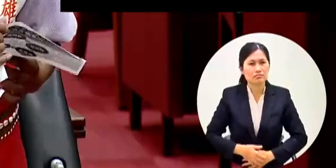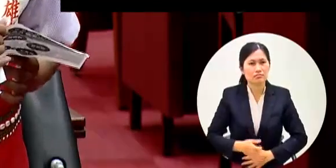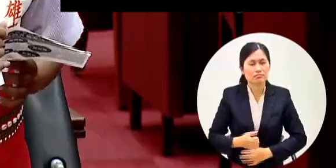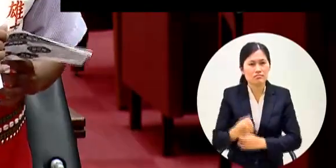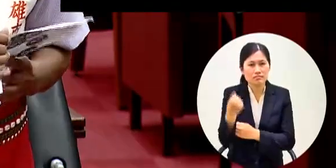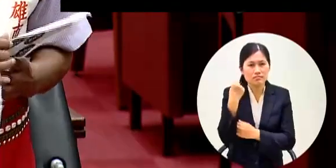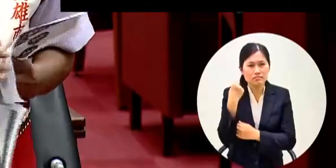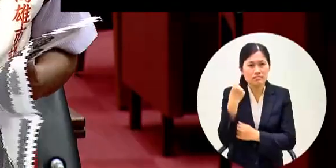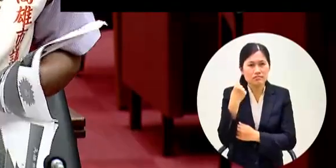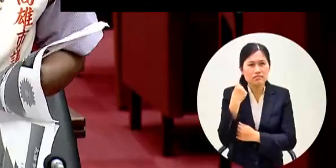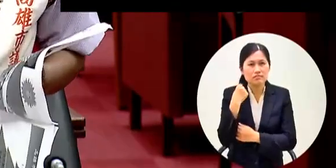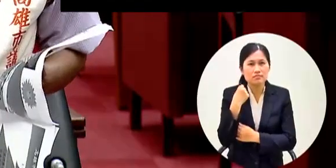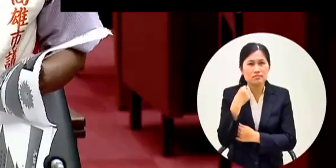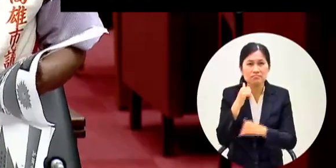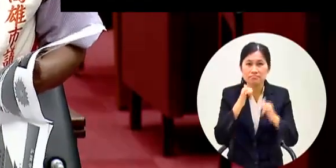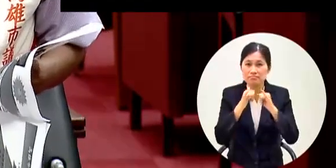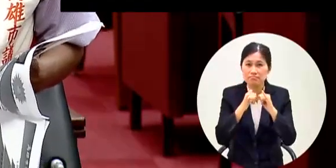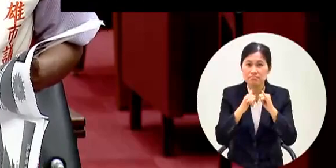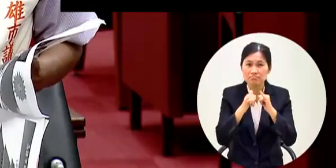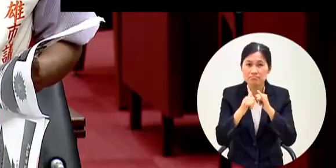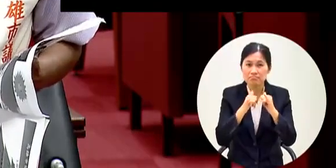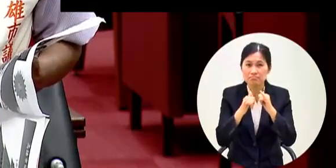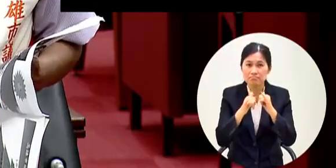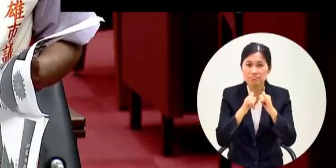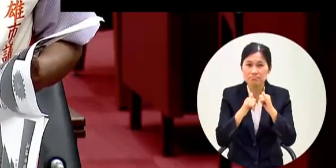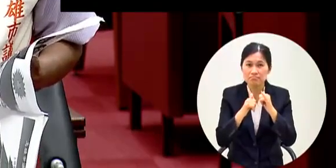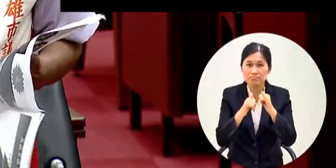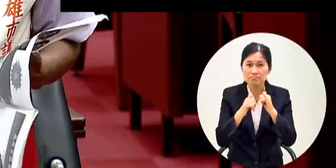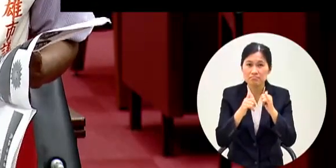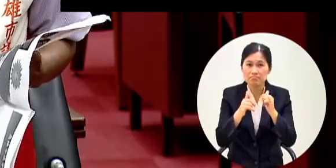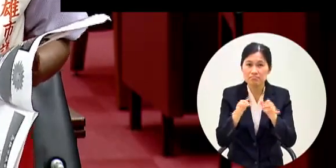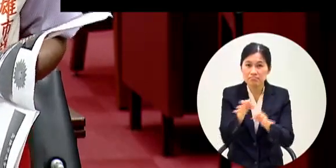拼民生经济，